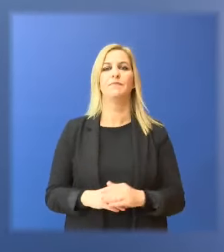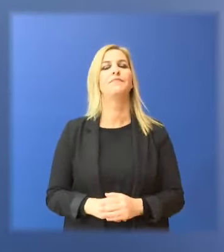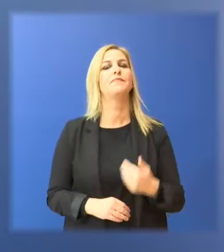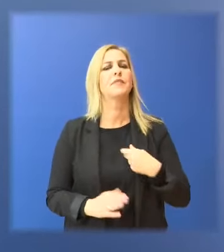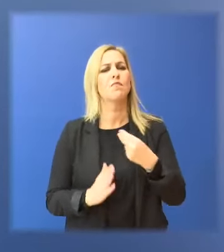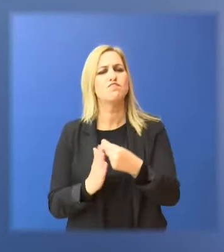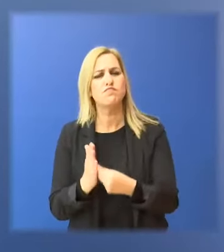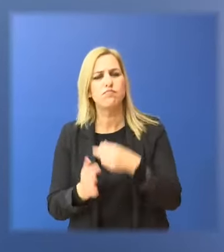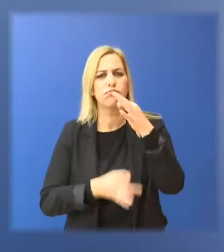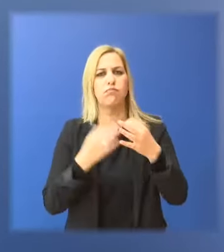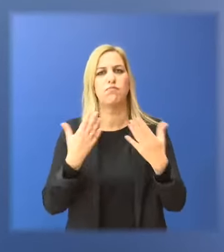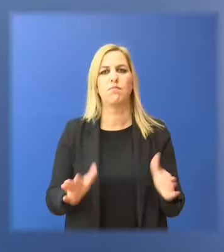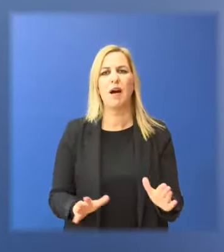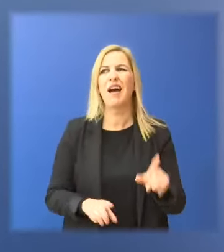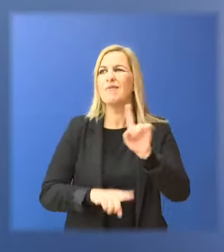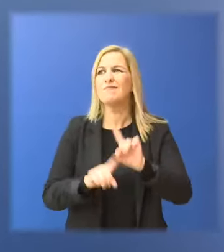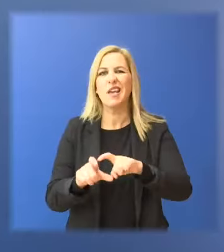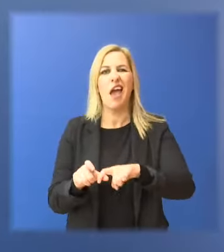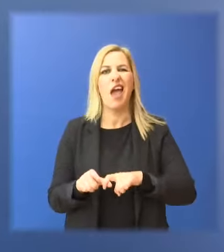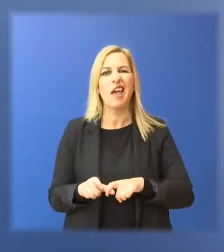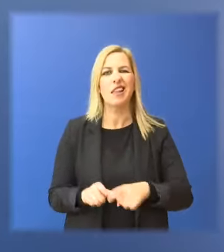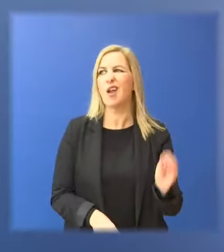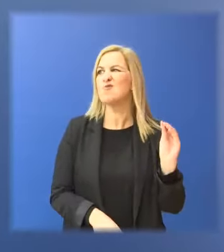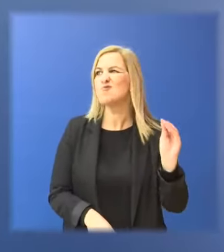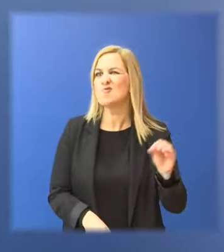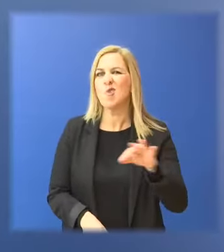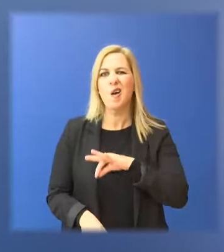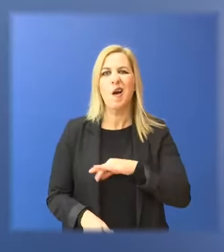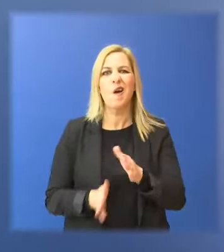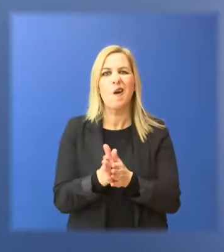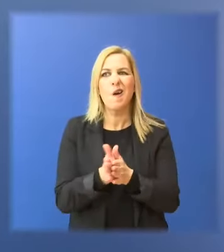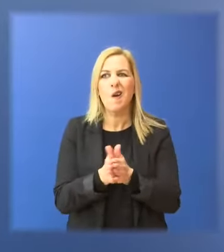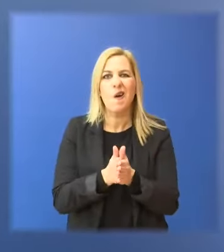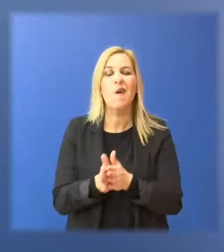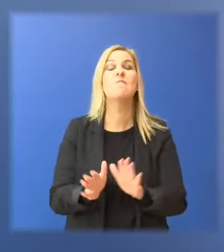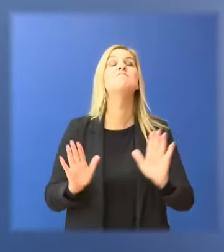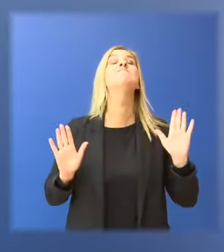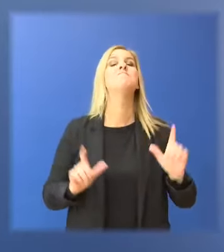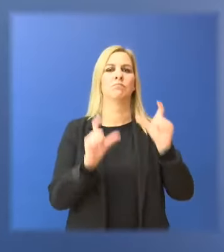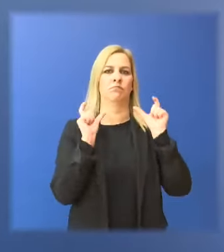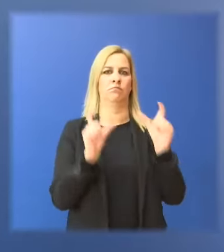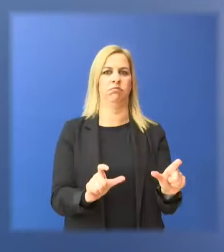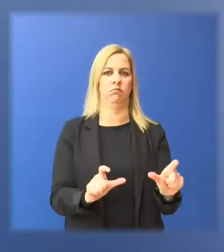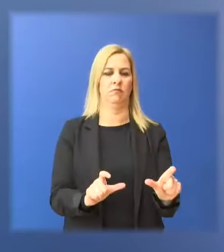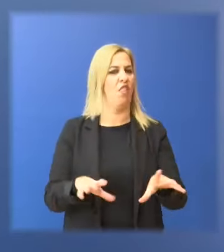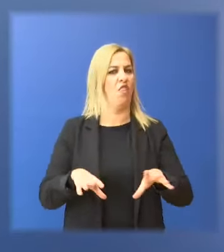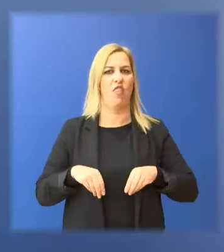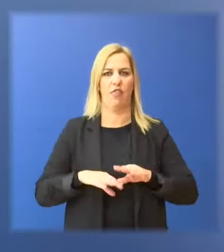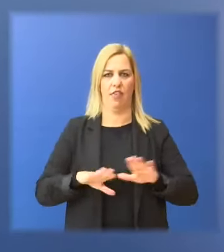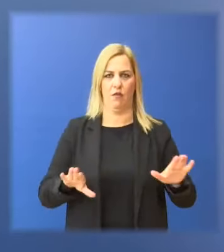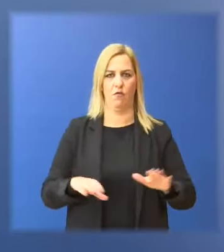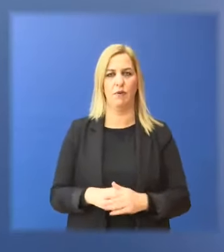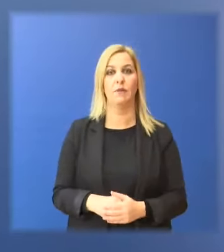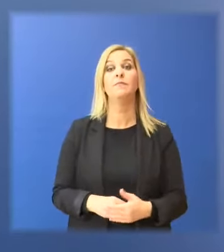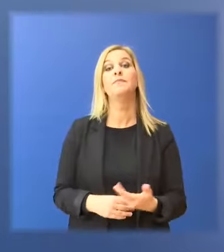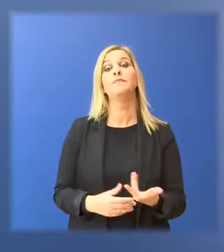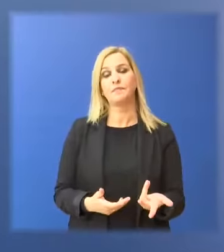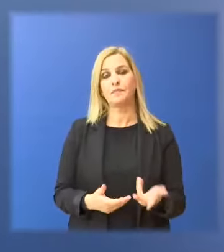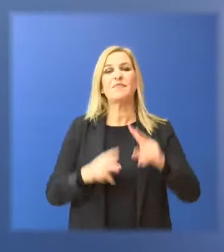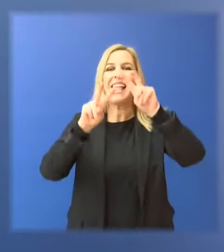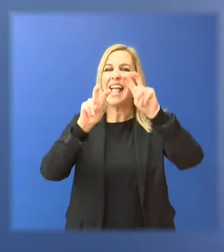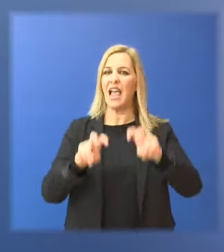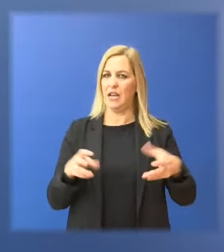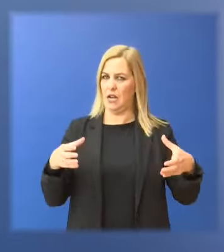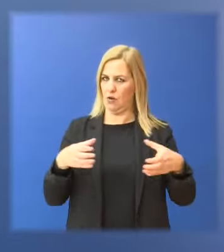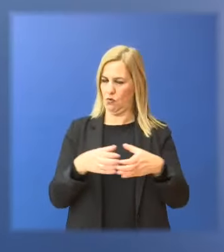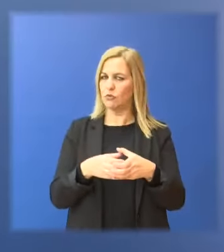πως φαινόμενα κερδοσκοπίας και αθέμητων εμπορικών πρακτικών σε βάρος των καταναλωτών δεν θα γίνουν ανεκτά. Έχει διαπιστωθεί από τους